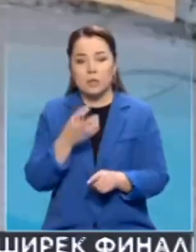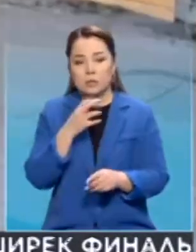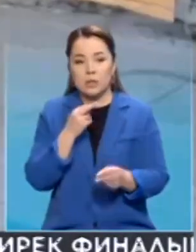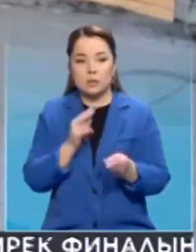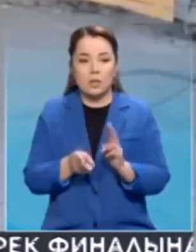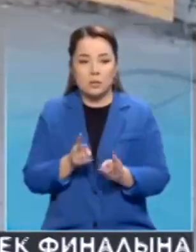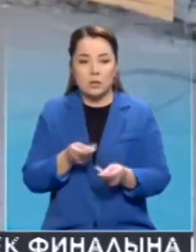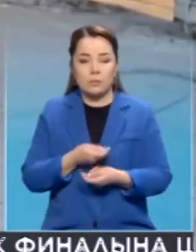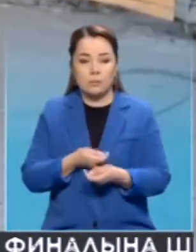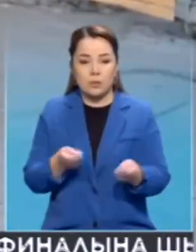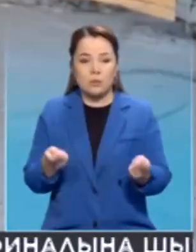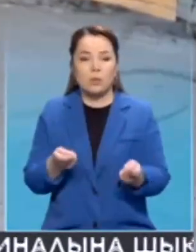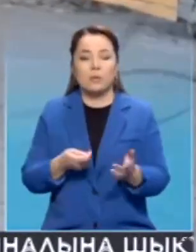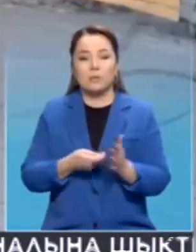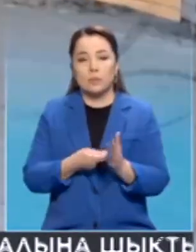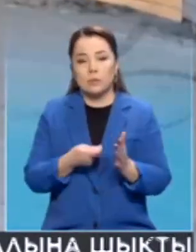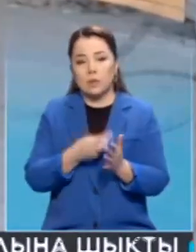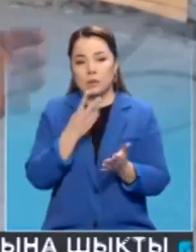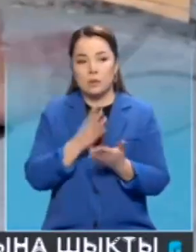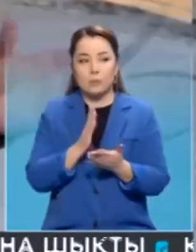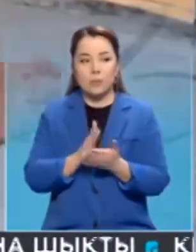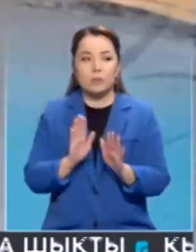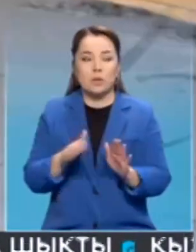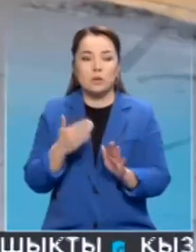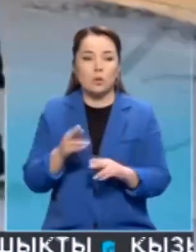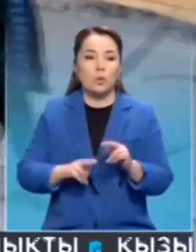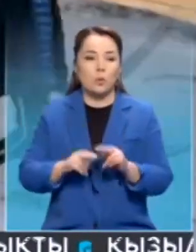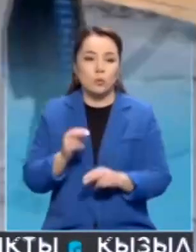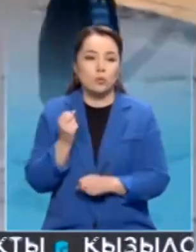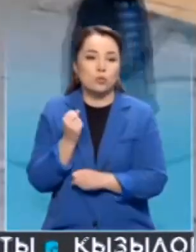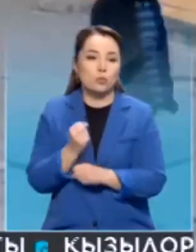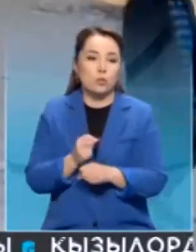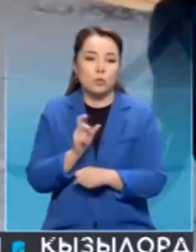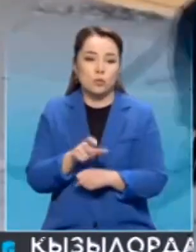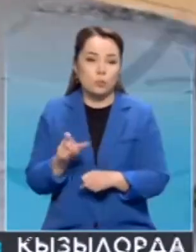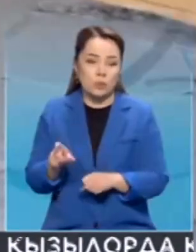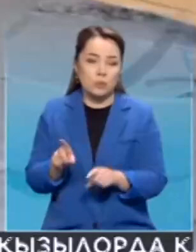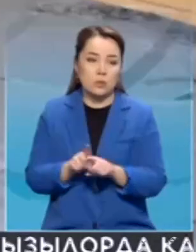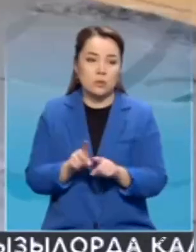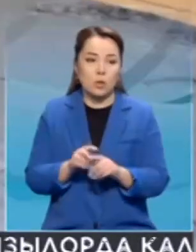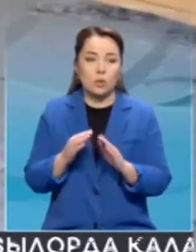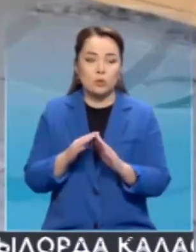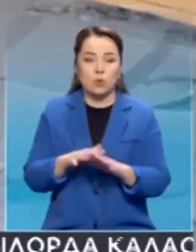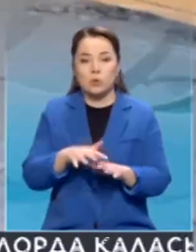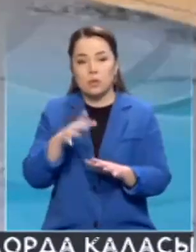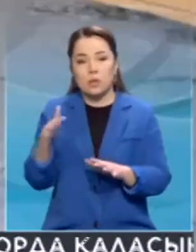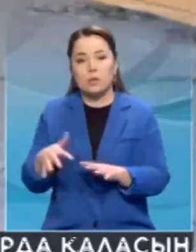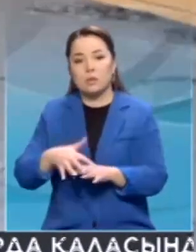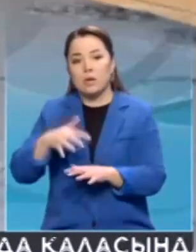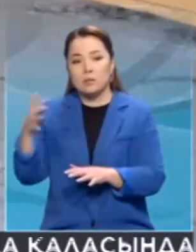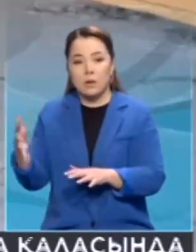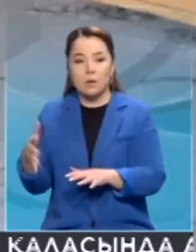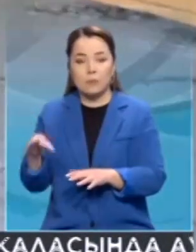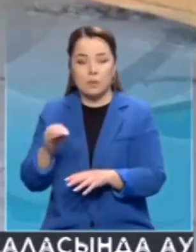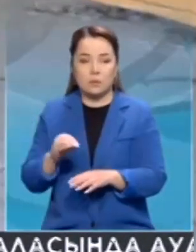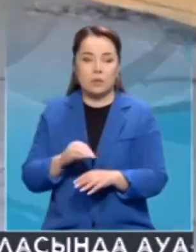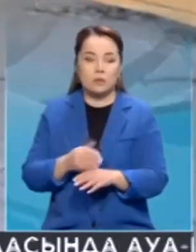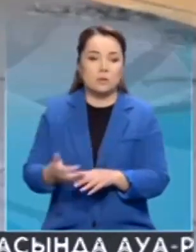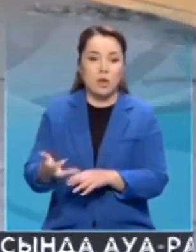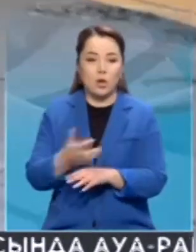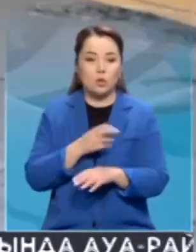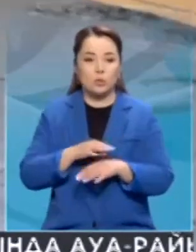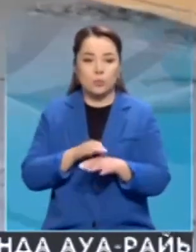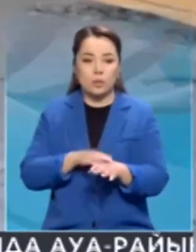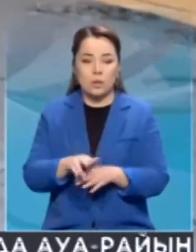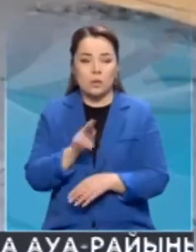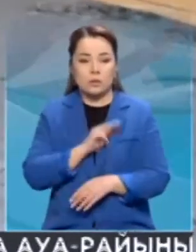тамақ таратып жатқандарын көріп тұрмыз, және де тек қана құрылысшылар осы жерде үйілген мынау қирандыларды жинау